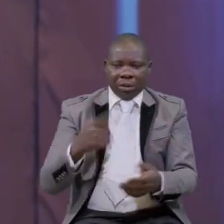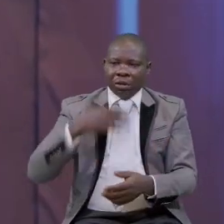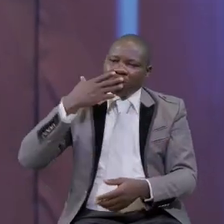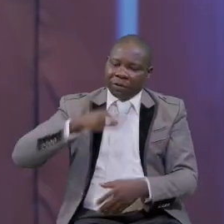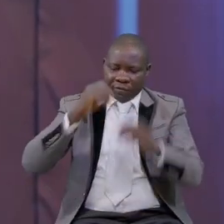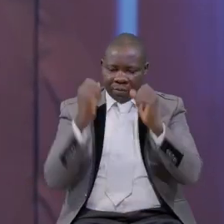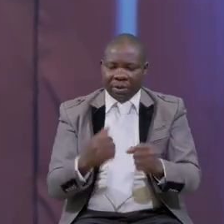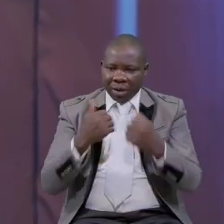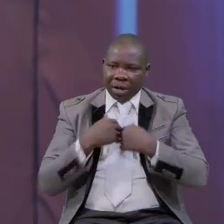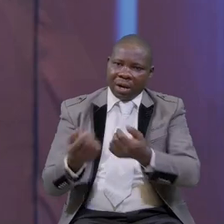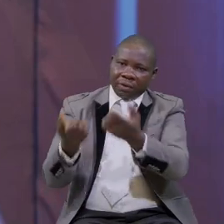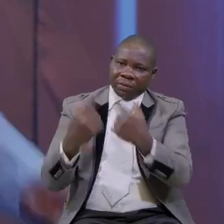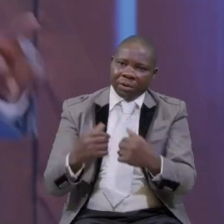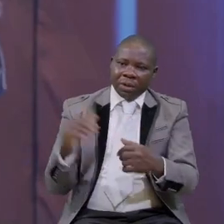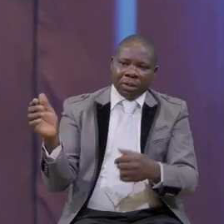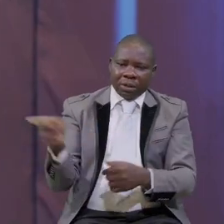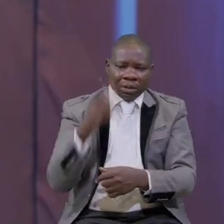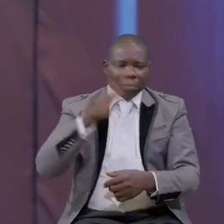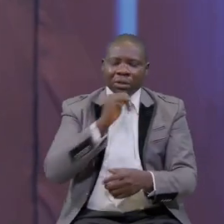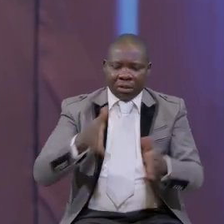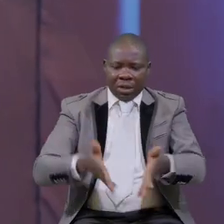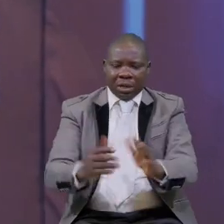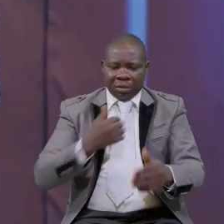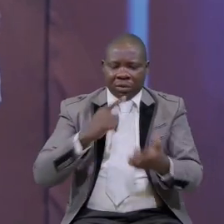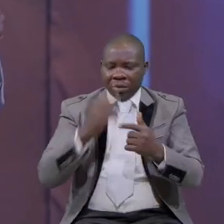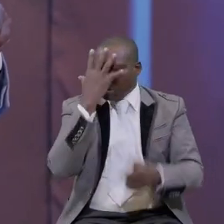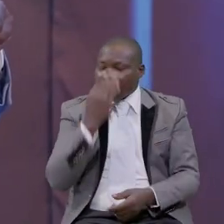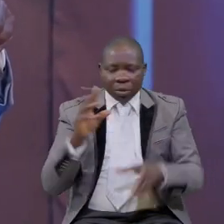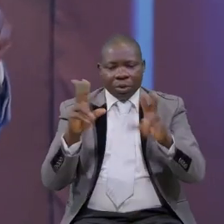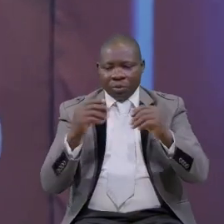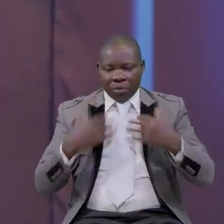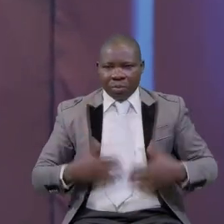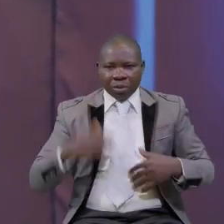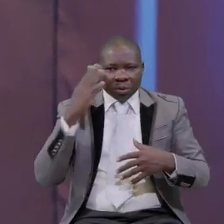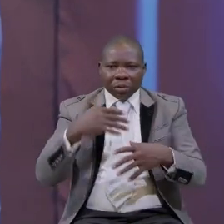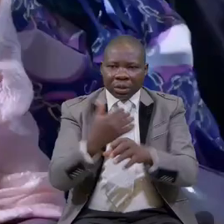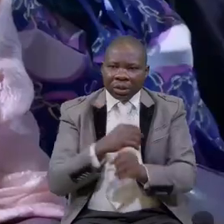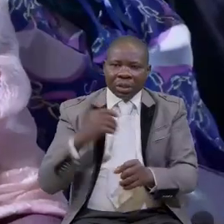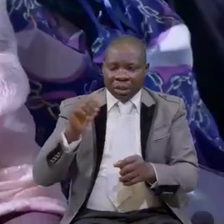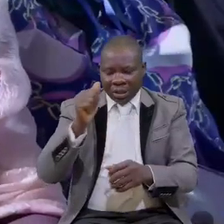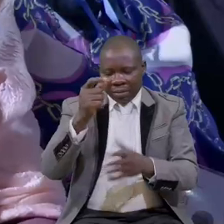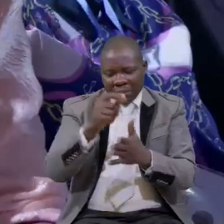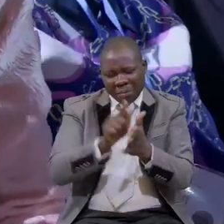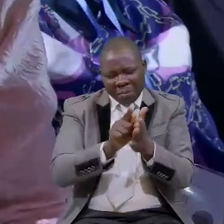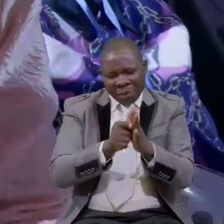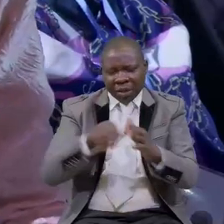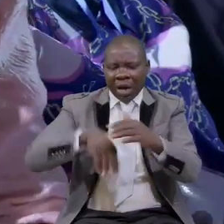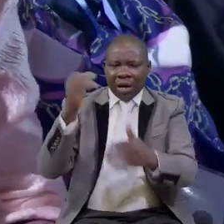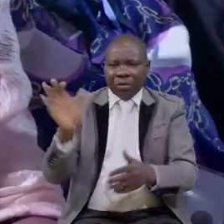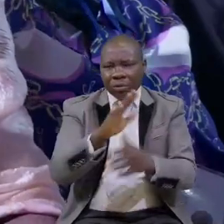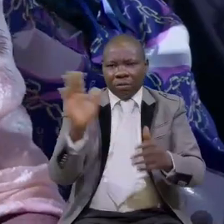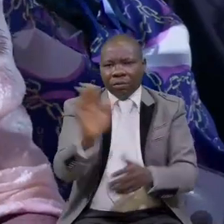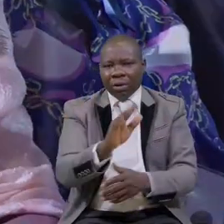Les puissances maléfiques qui sont venues, ils n'ont pas permis de dormir. Personne ne notera une minute de ton